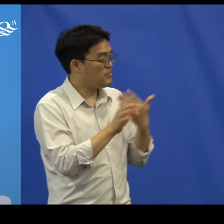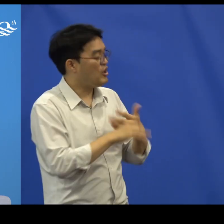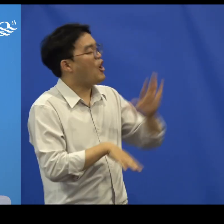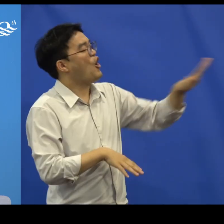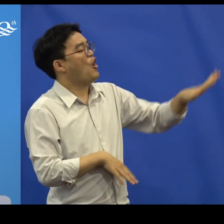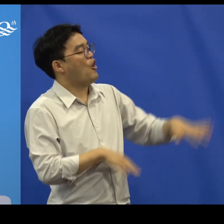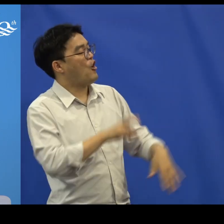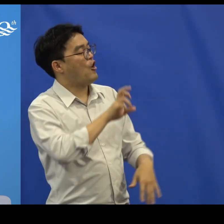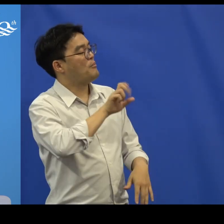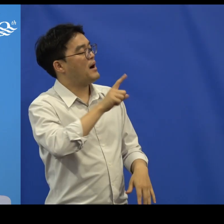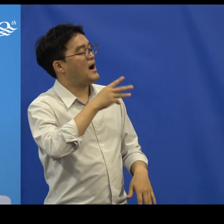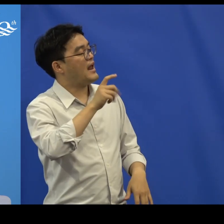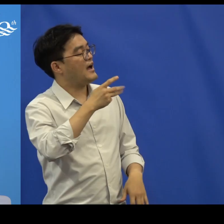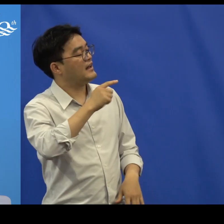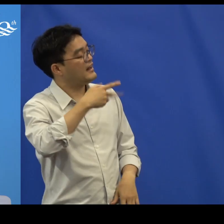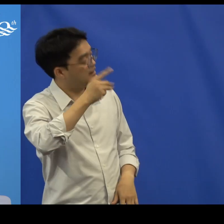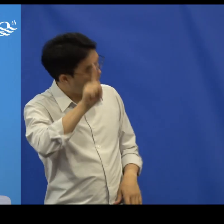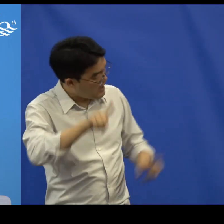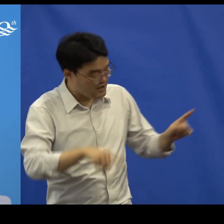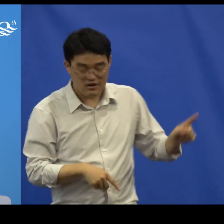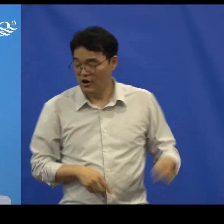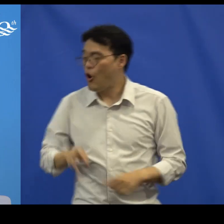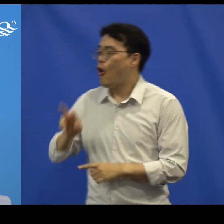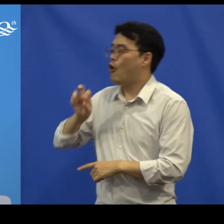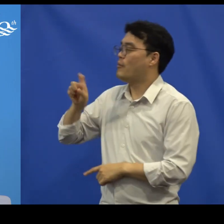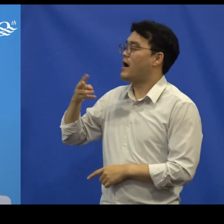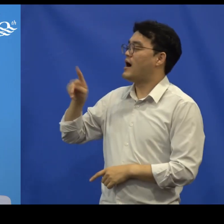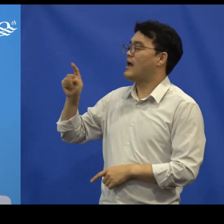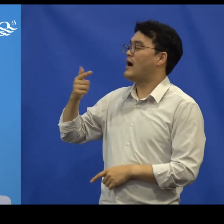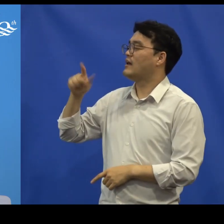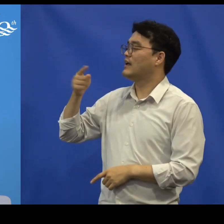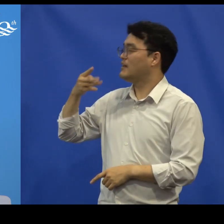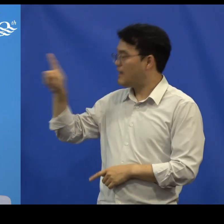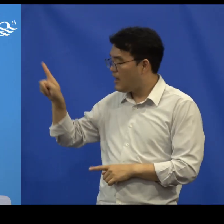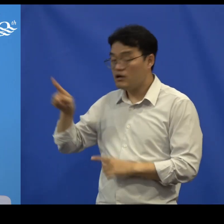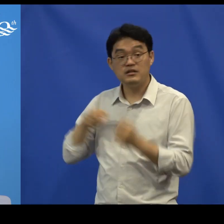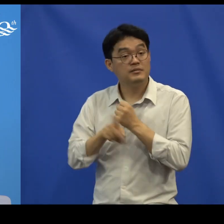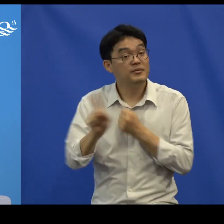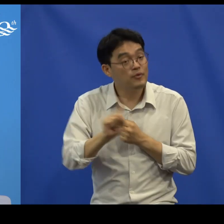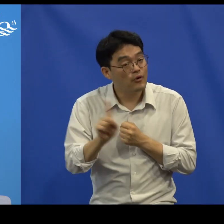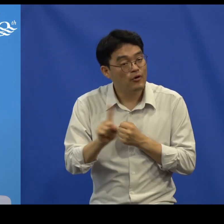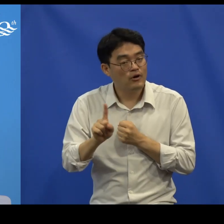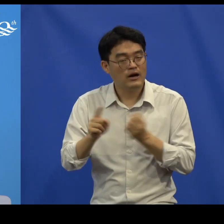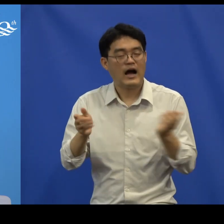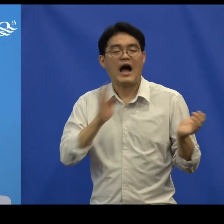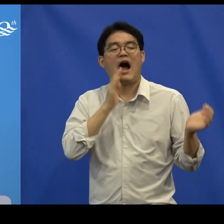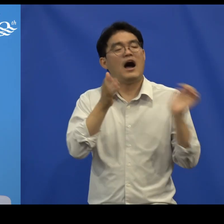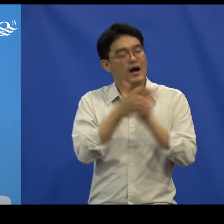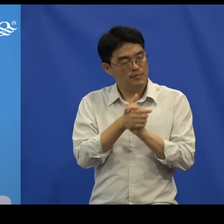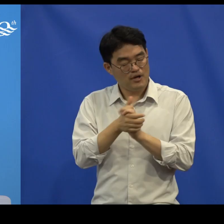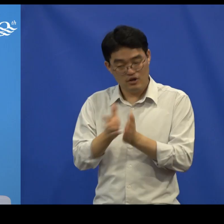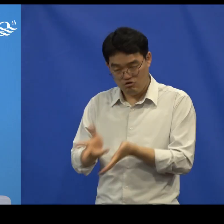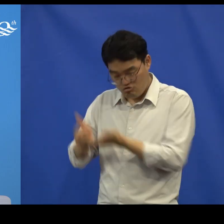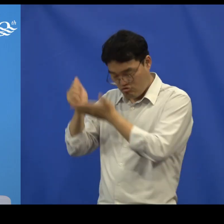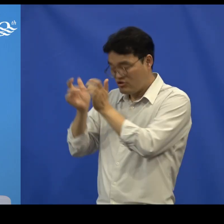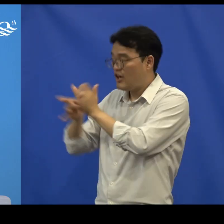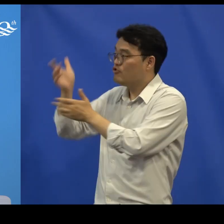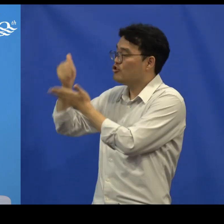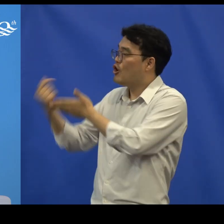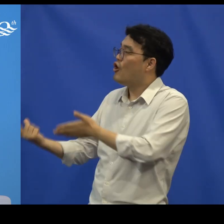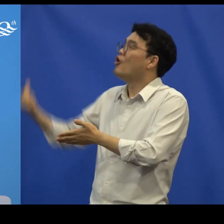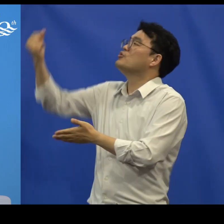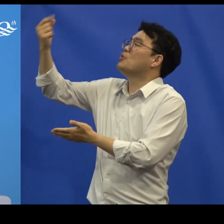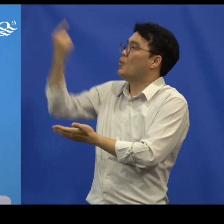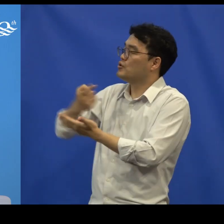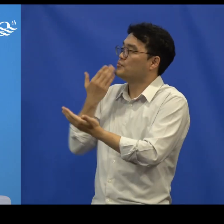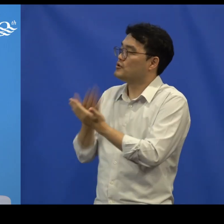마라나타였어요. 그 당시에는 마라나타, 이게 그리스도인들의 인사였어요. 그리고 모든 기도 안에 이 마라나타가 들어가요. 주